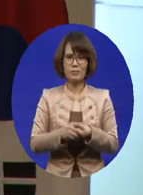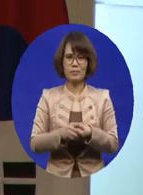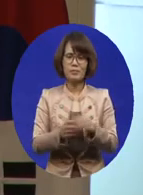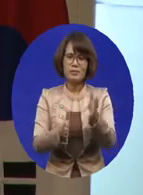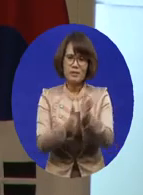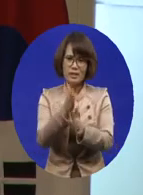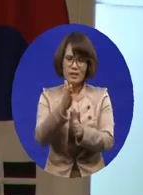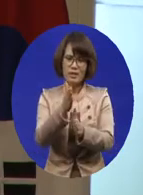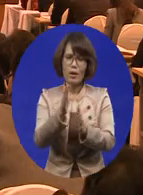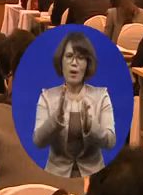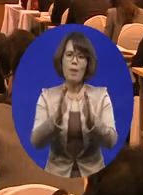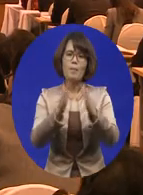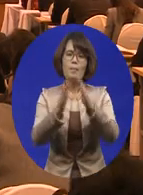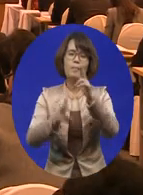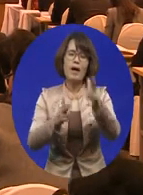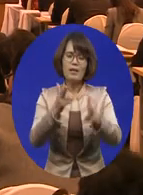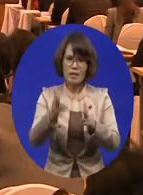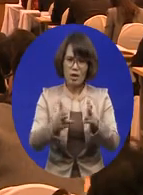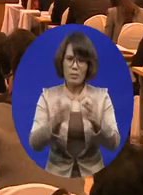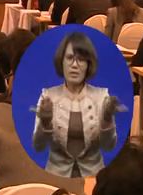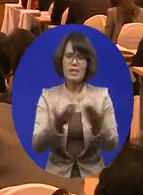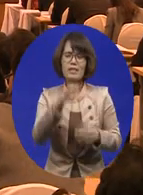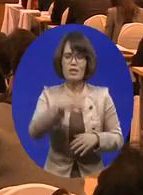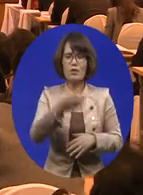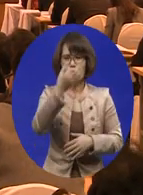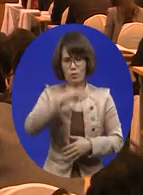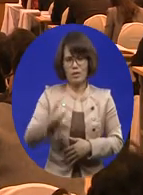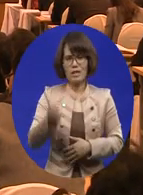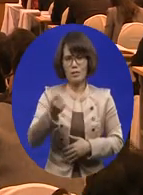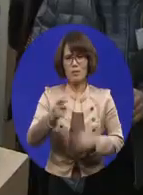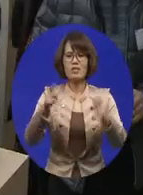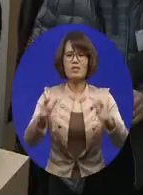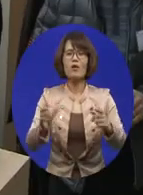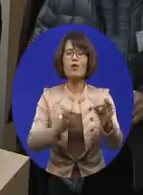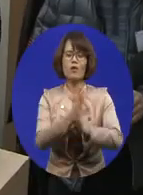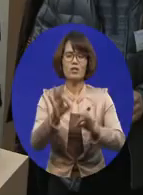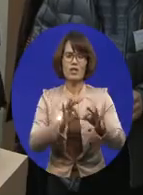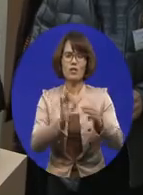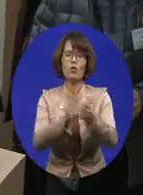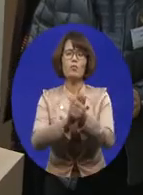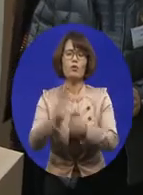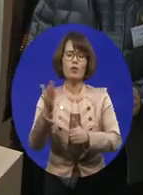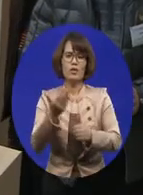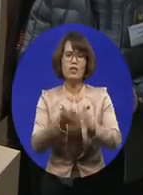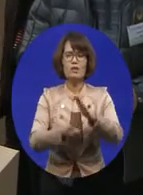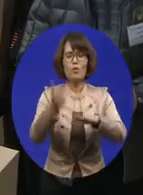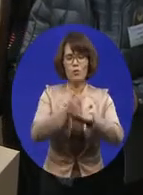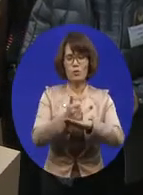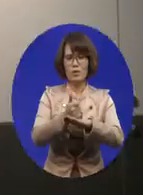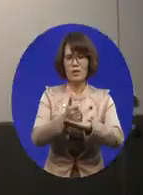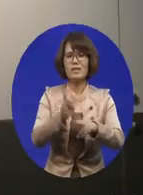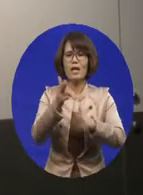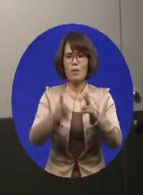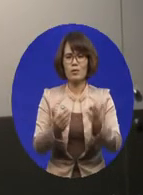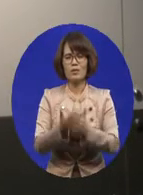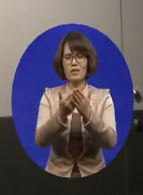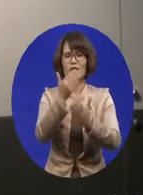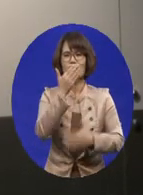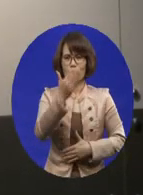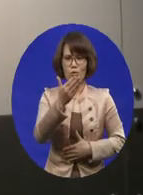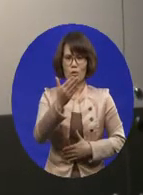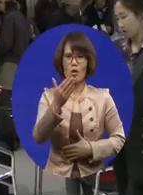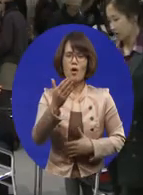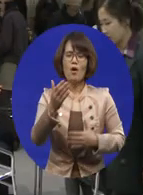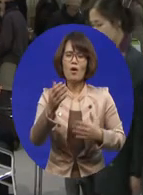있습니다. 시는 이러한 마을기업이 일자리와 수익을 창출하며 지역경제에 활력을 주는 성공적인 사업체로 성장할